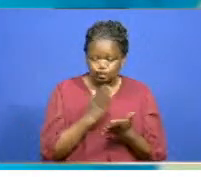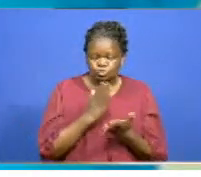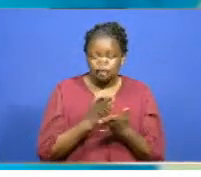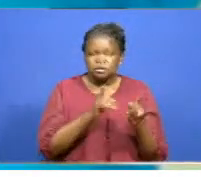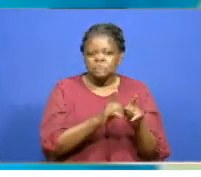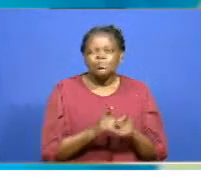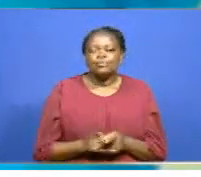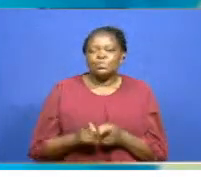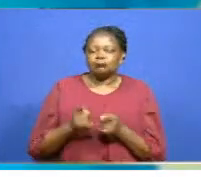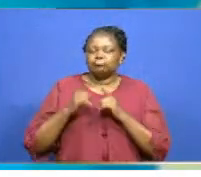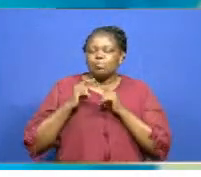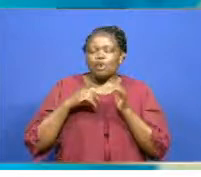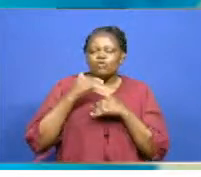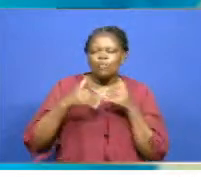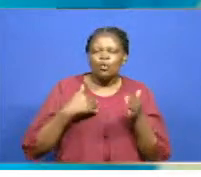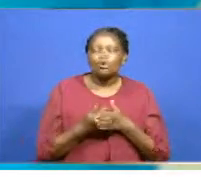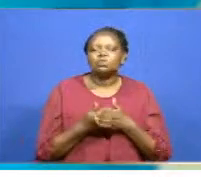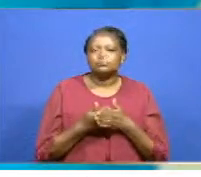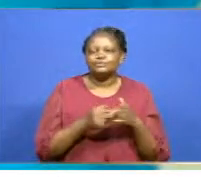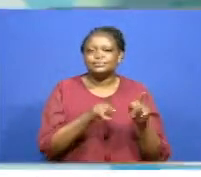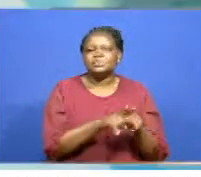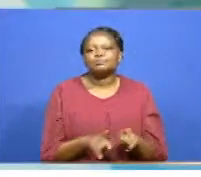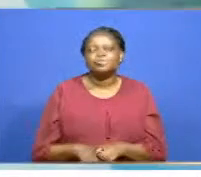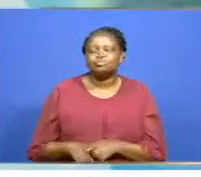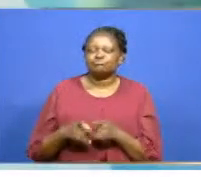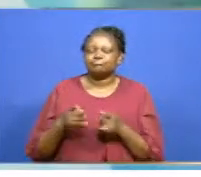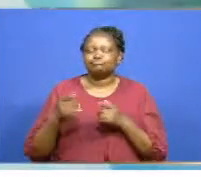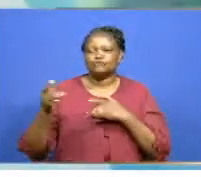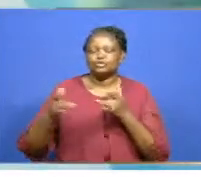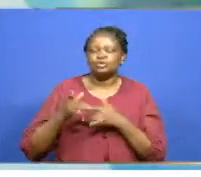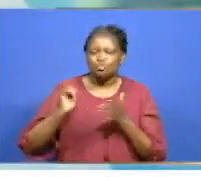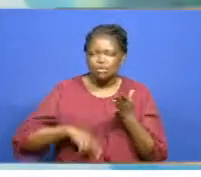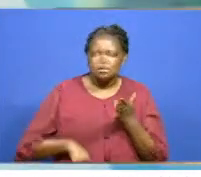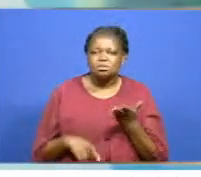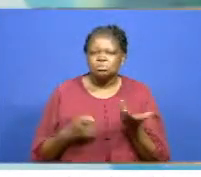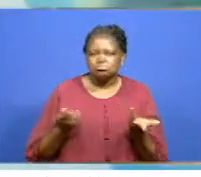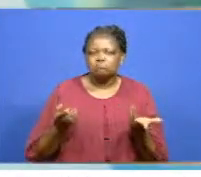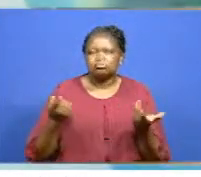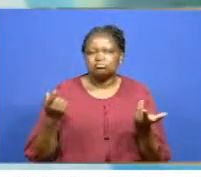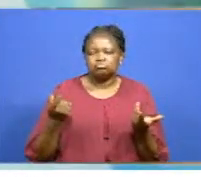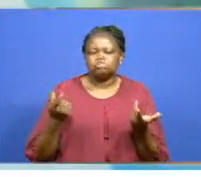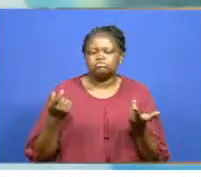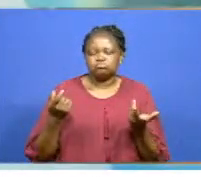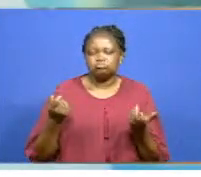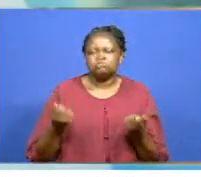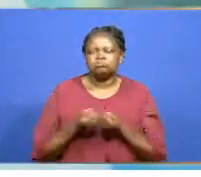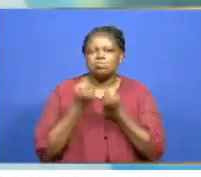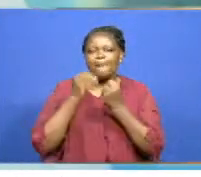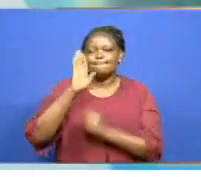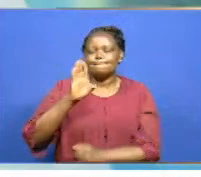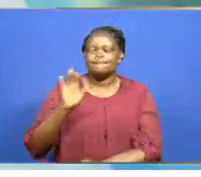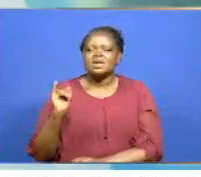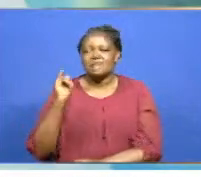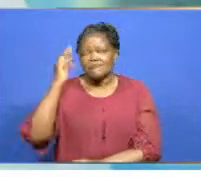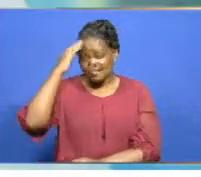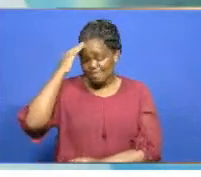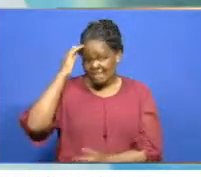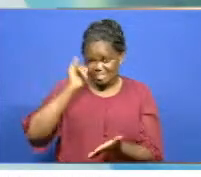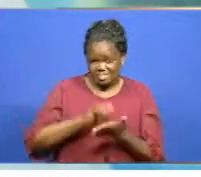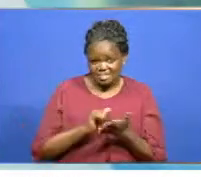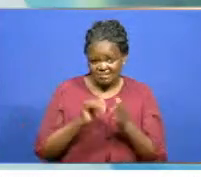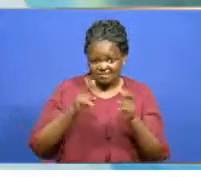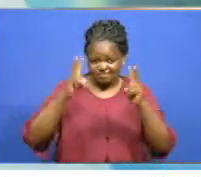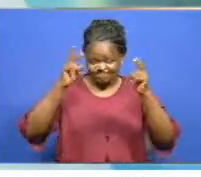tutakuwa tunaangazia hayo yote mtazamaji, na vilevile kuangalia jinsi mambo yalivyo kuhusiana na ripoti ya BBI. Kumbuka ya kwamba mswada